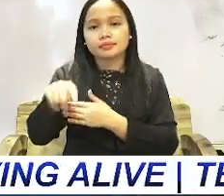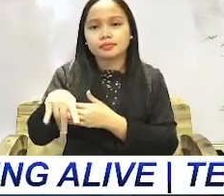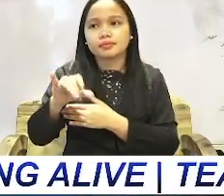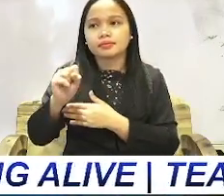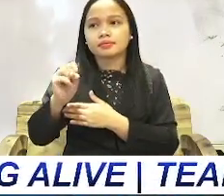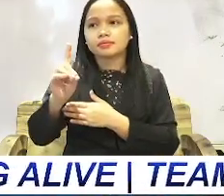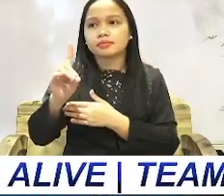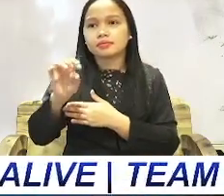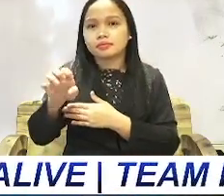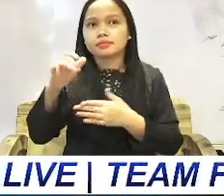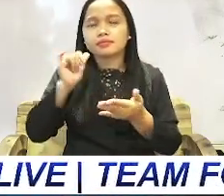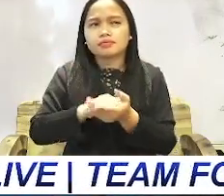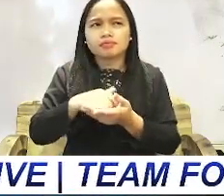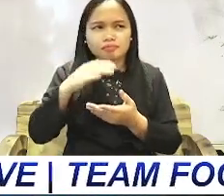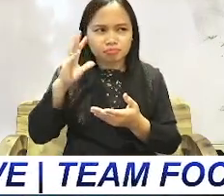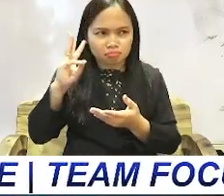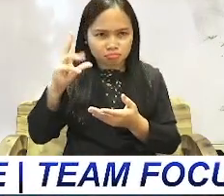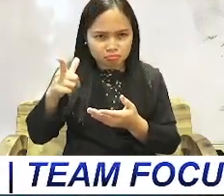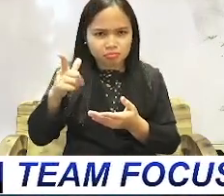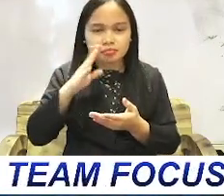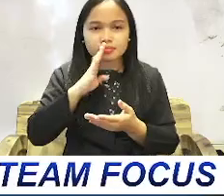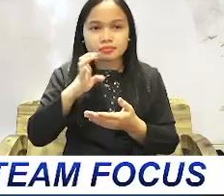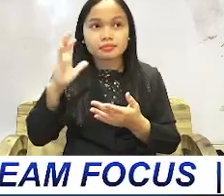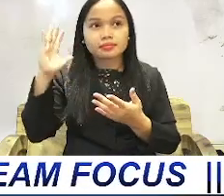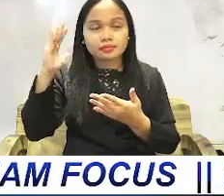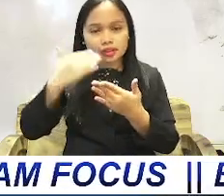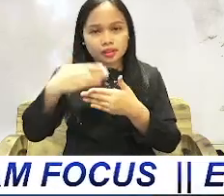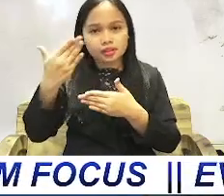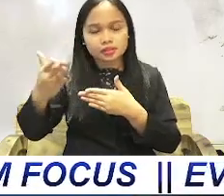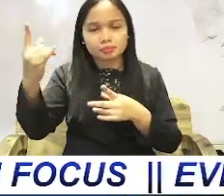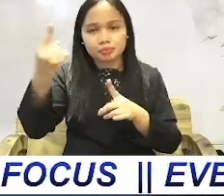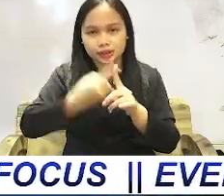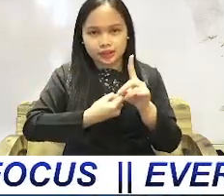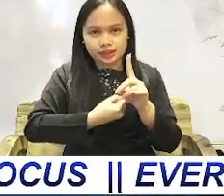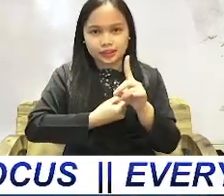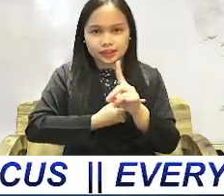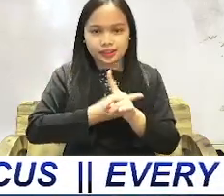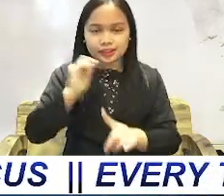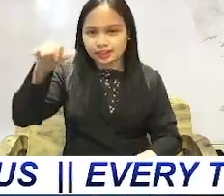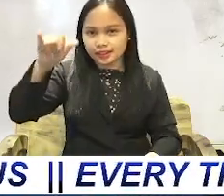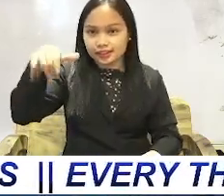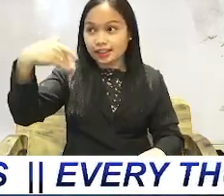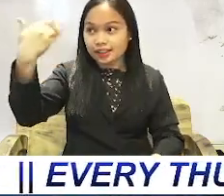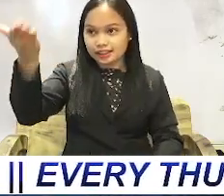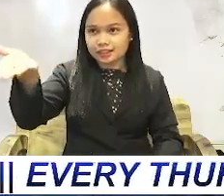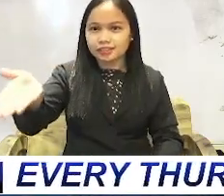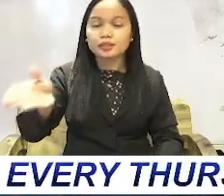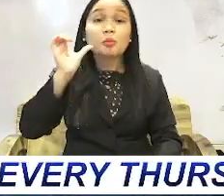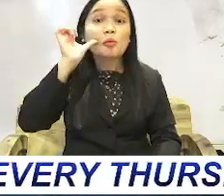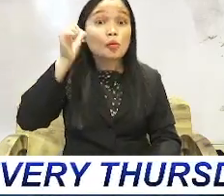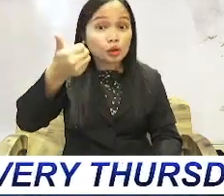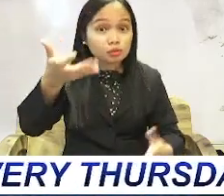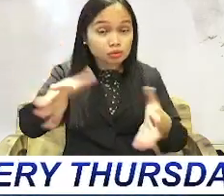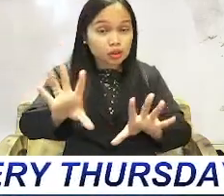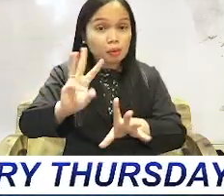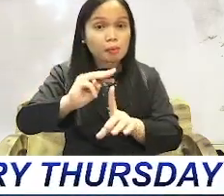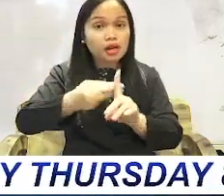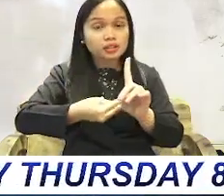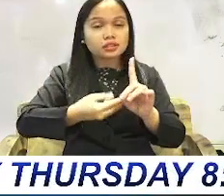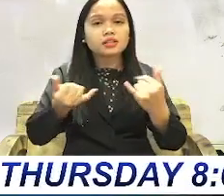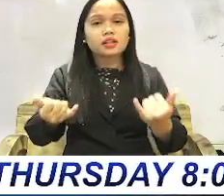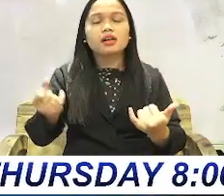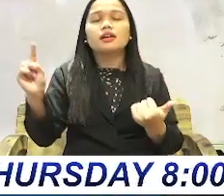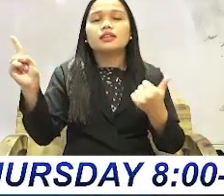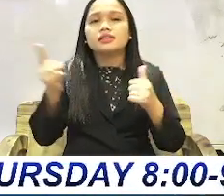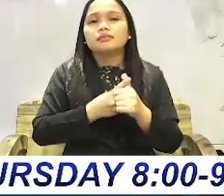And that is that will be next month na. Okay. Kasi bukas. Friday? March na. Uno